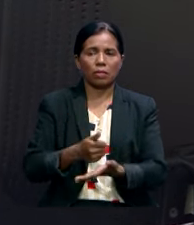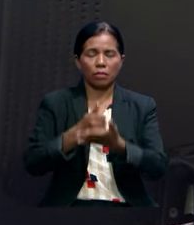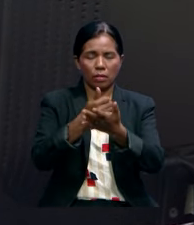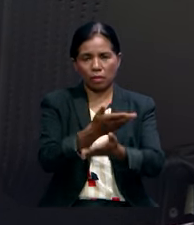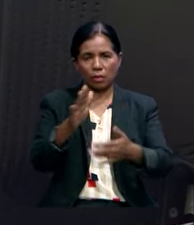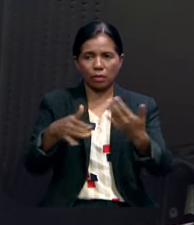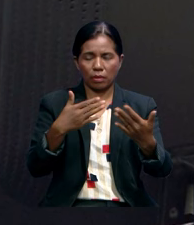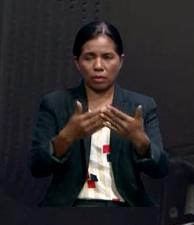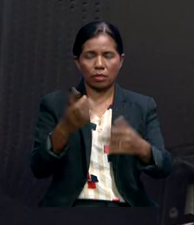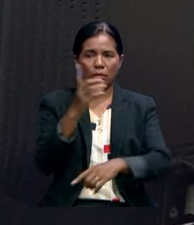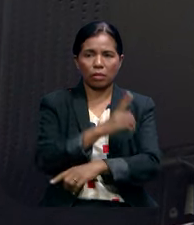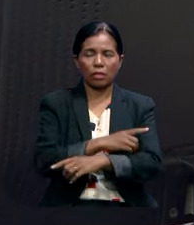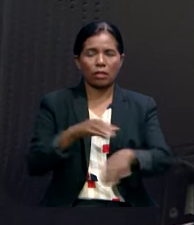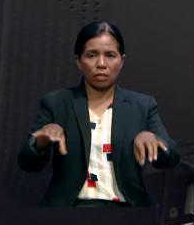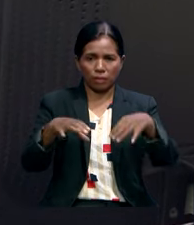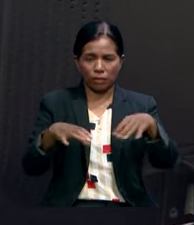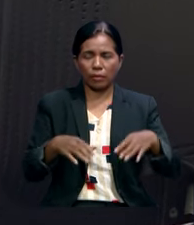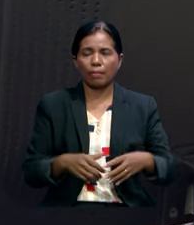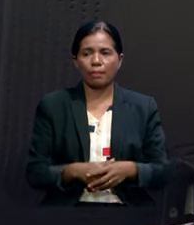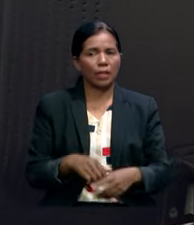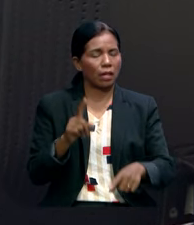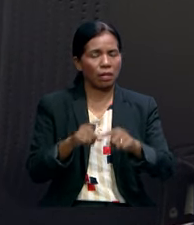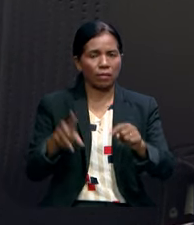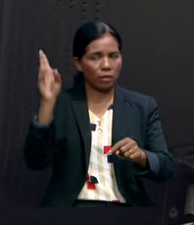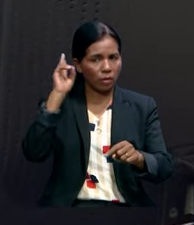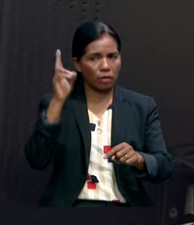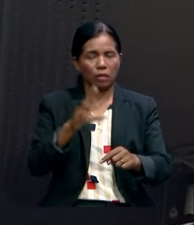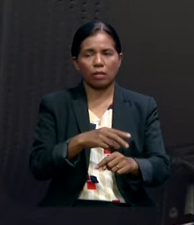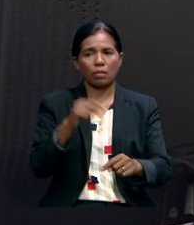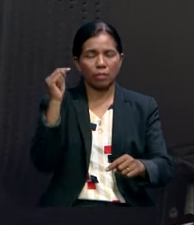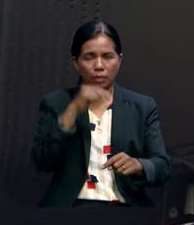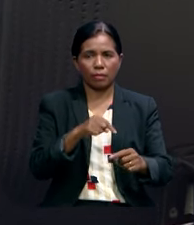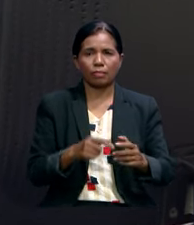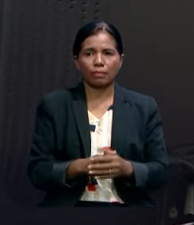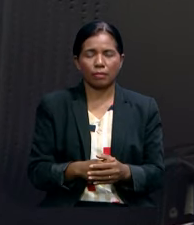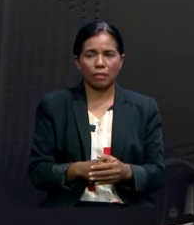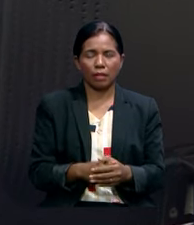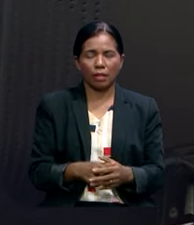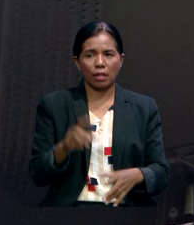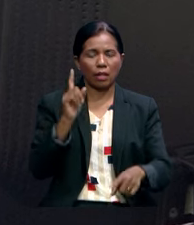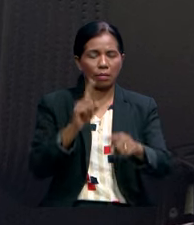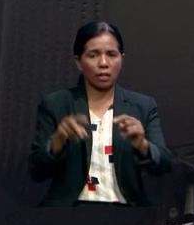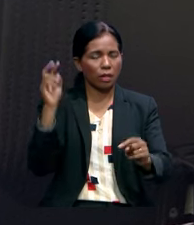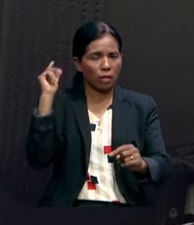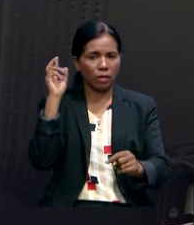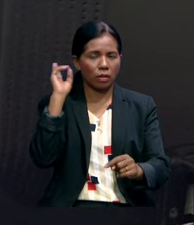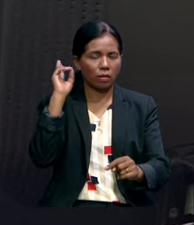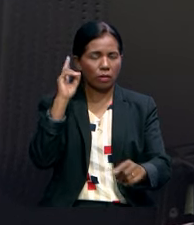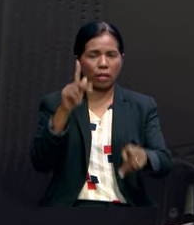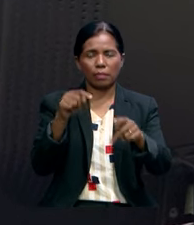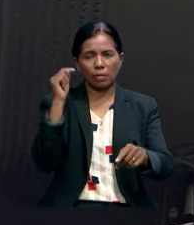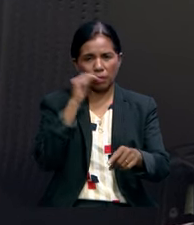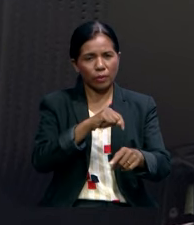hora servicio ne vela lika rona hox Lalika rona gosip, lalika rona hi eman nebe mi